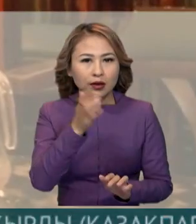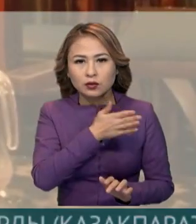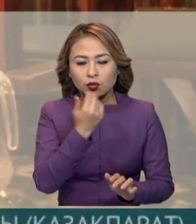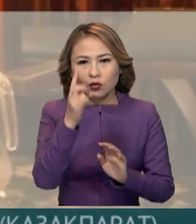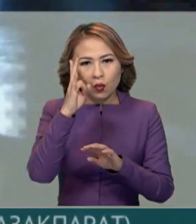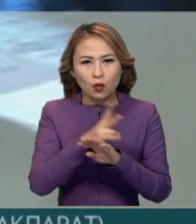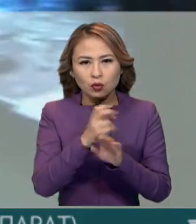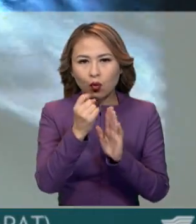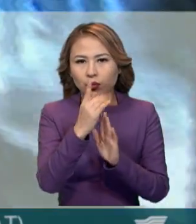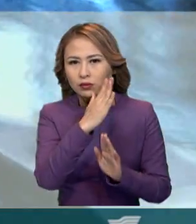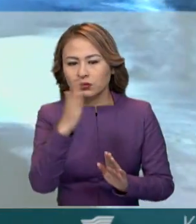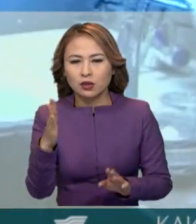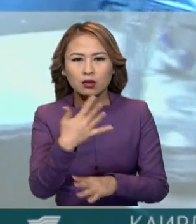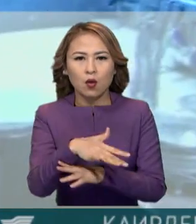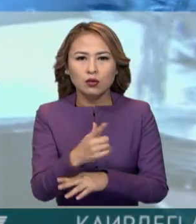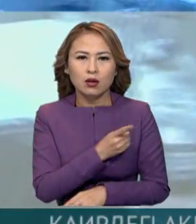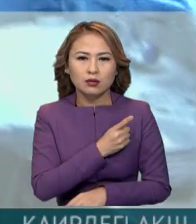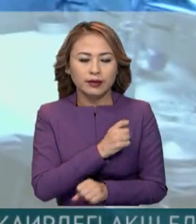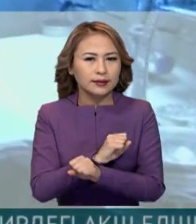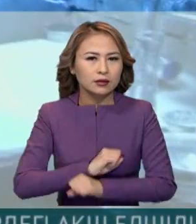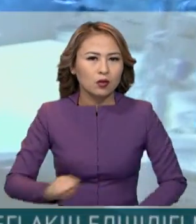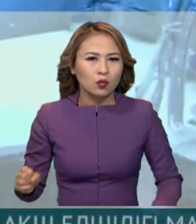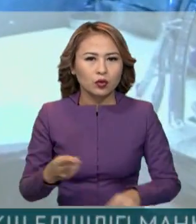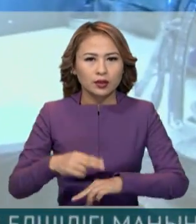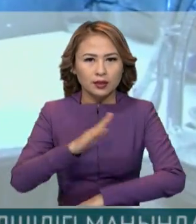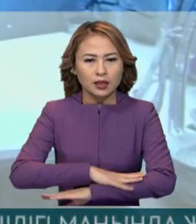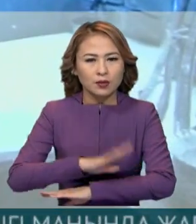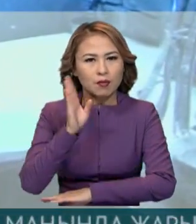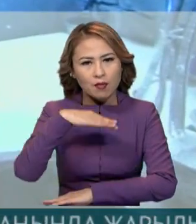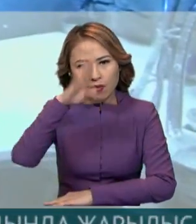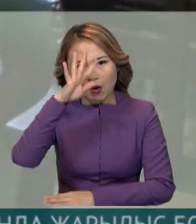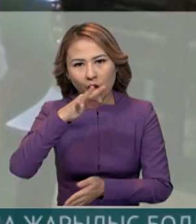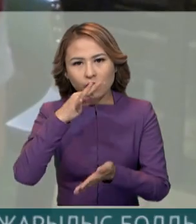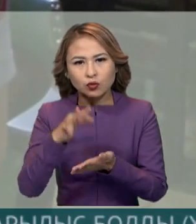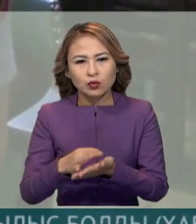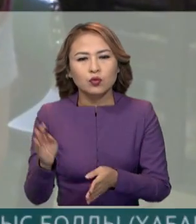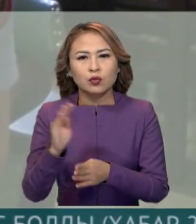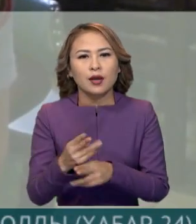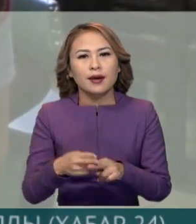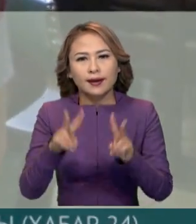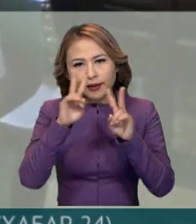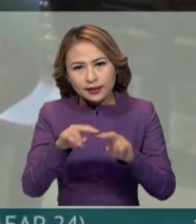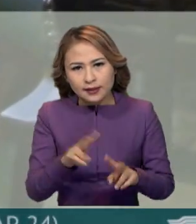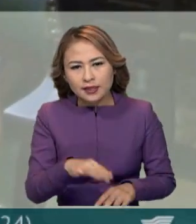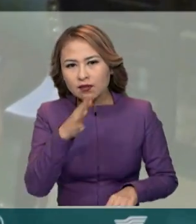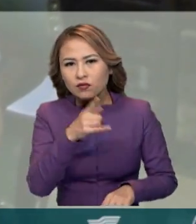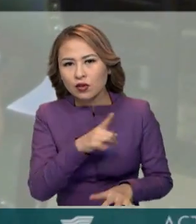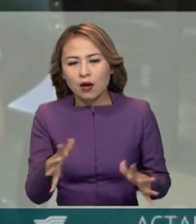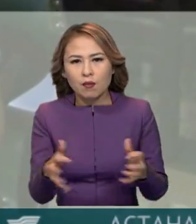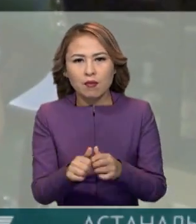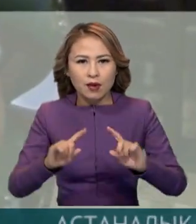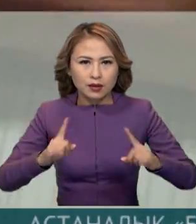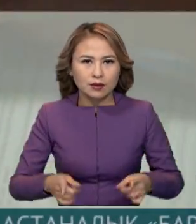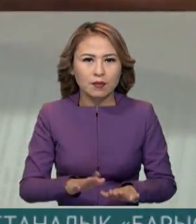бала түнгі 11-ден кейін көшеде жалғыз жүрмеуі тиіс. Олардың тәртібіне ата-ана жауапты. Сондықтан да рейд кезінде